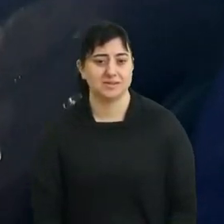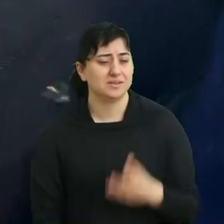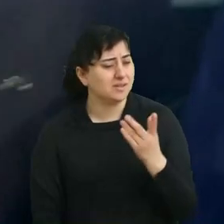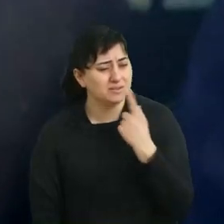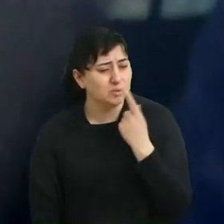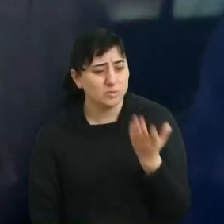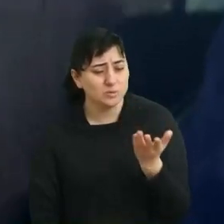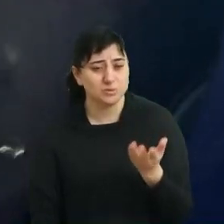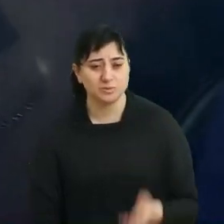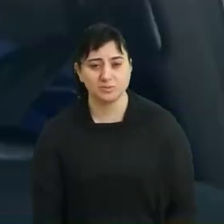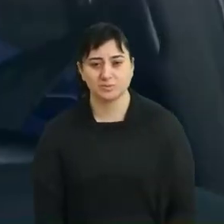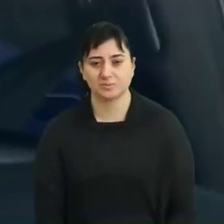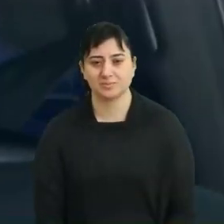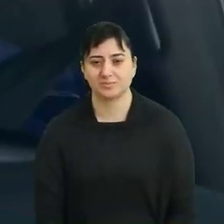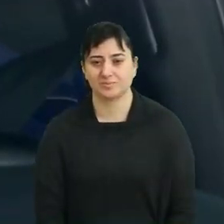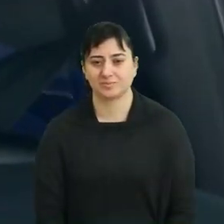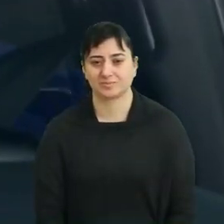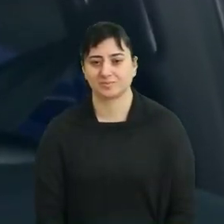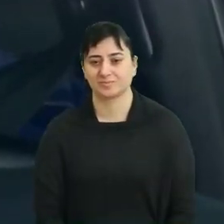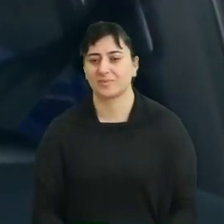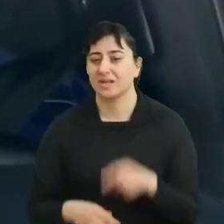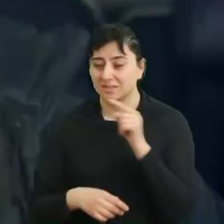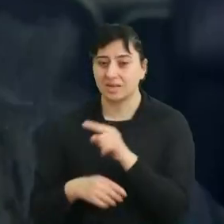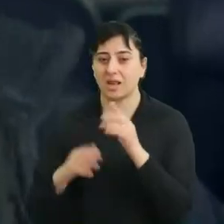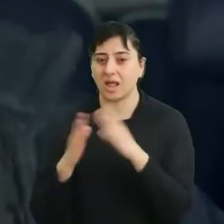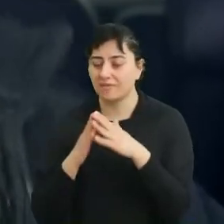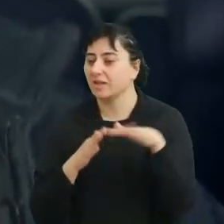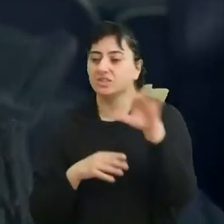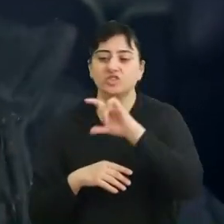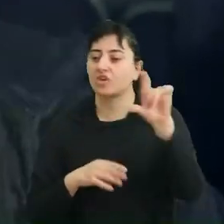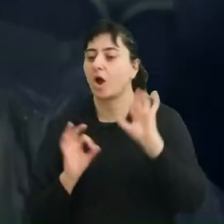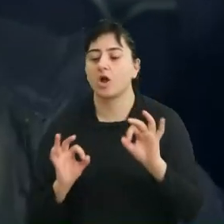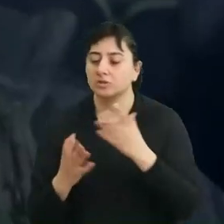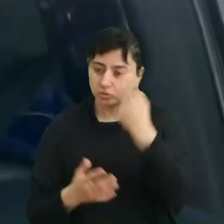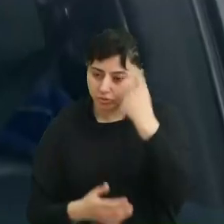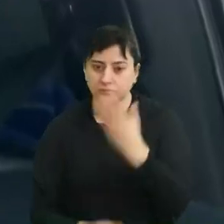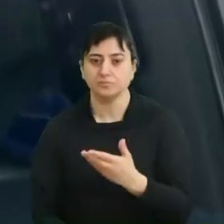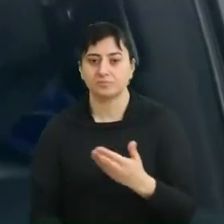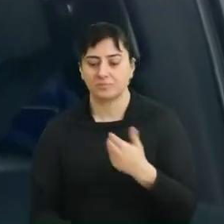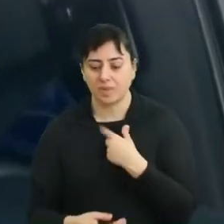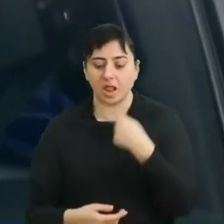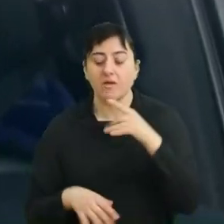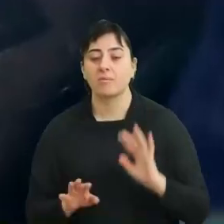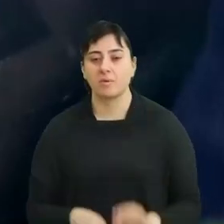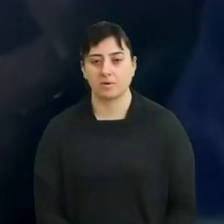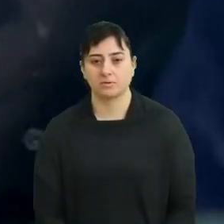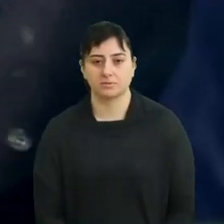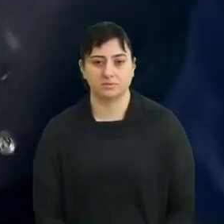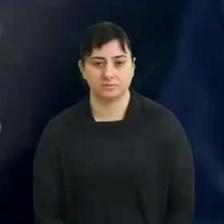diyorsun sen Allah aşkına bu? Sen evdekilere ne cevap vereceksin onu düşün. Bana laf yetiştirme.